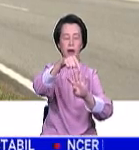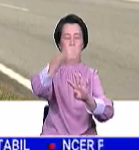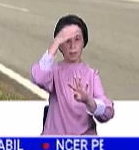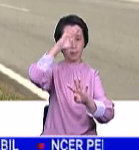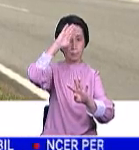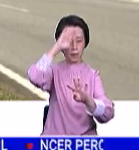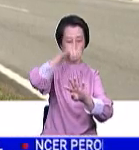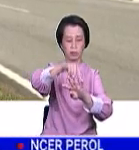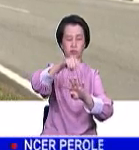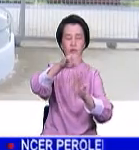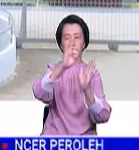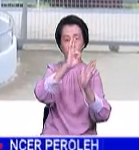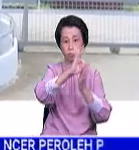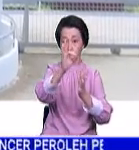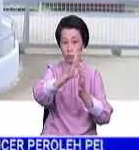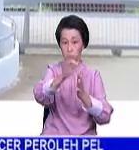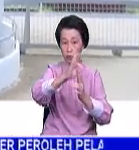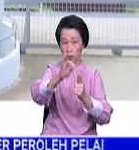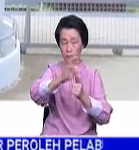Pinang.